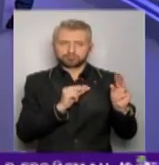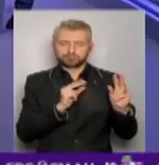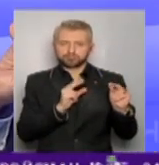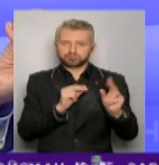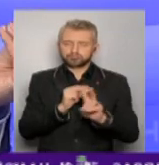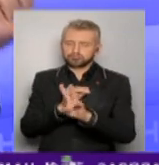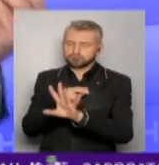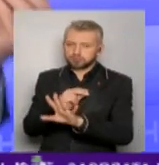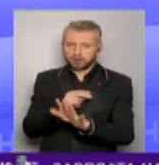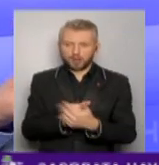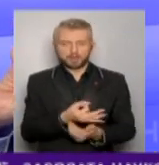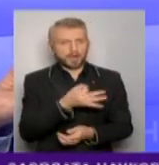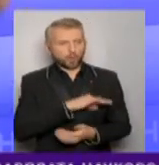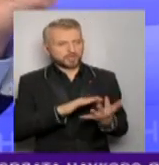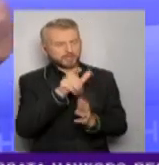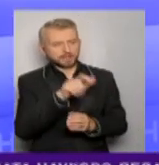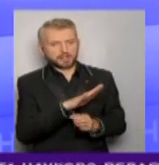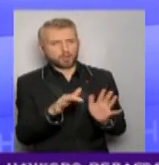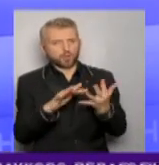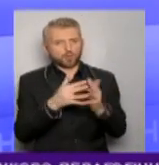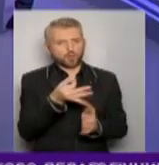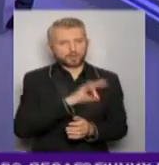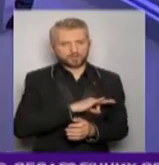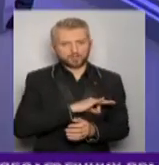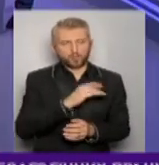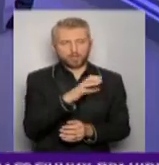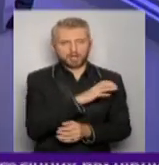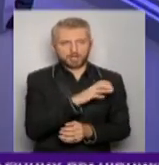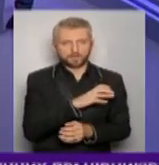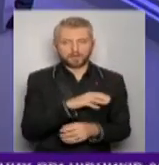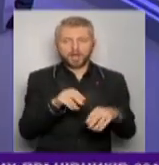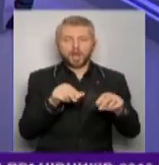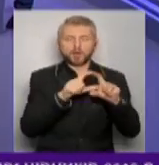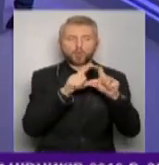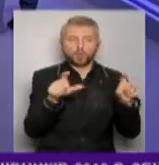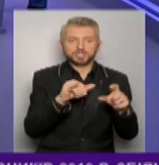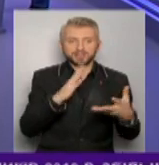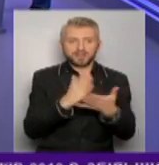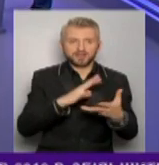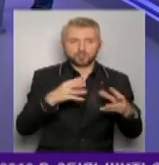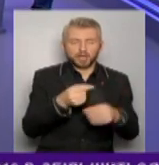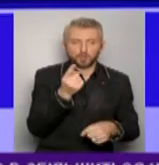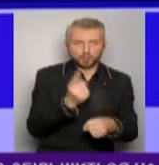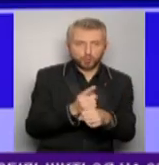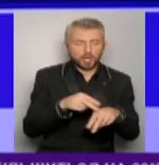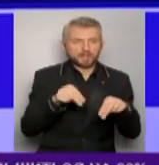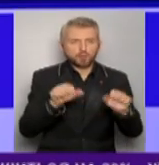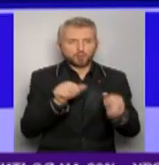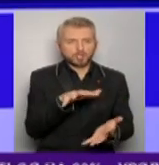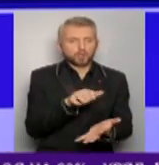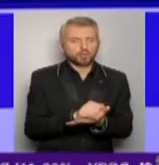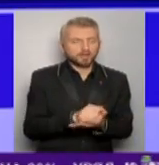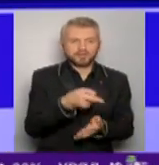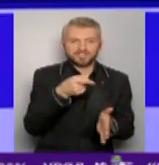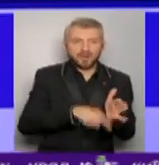користь селянина, а не на користь олігарха. От чого я вимагаю. Будь ласка. Агрохолдинги і є результат мораторію, тому що землю можна орендувати